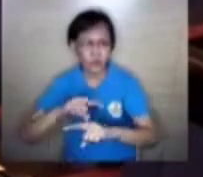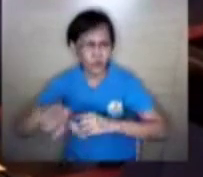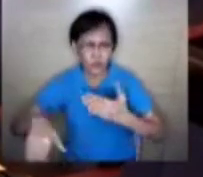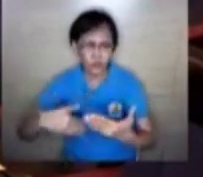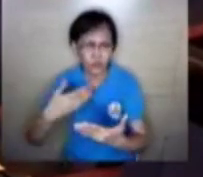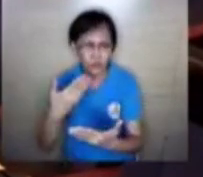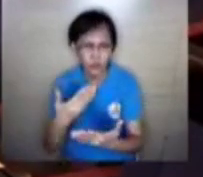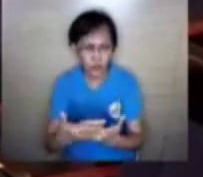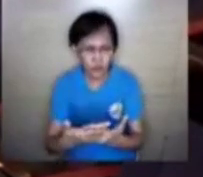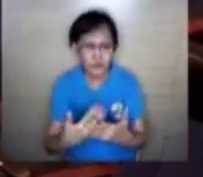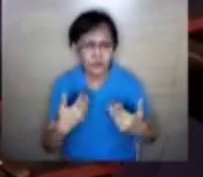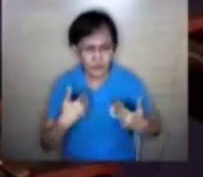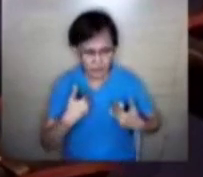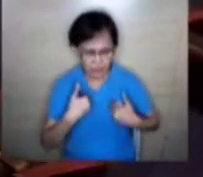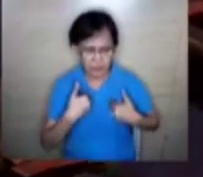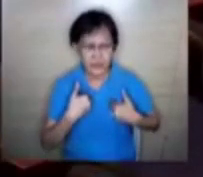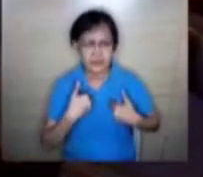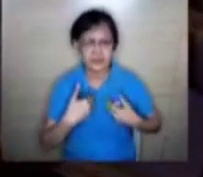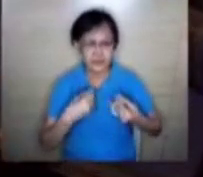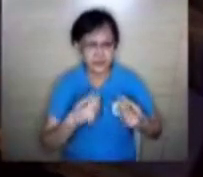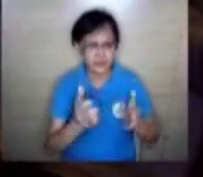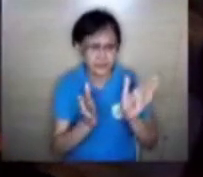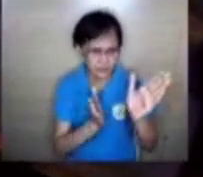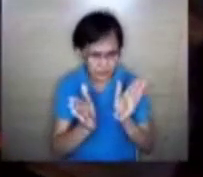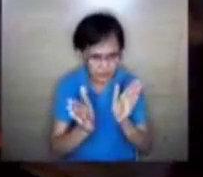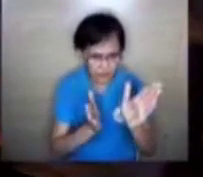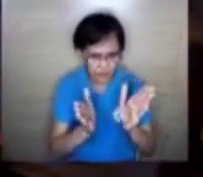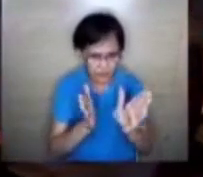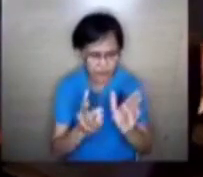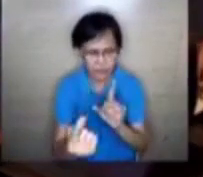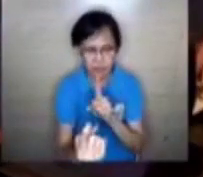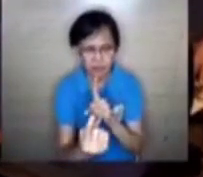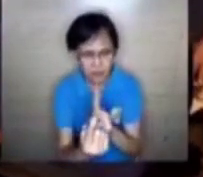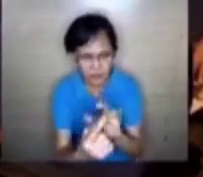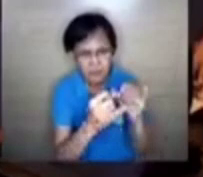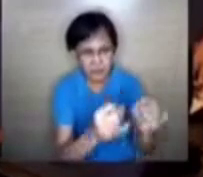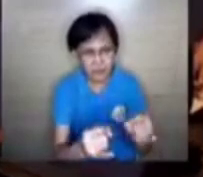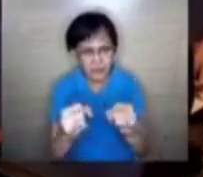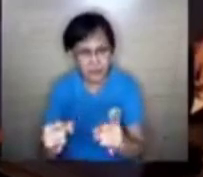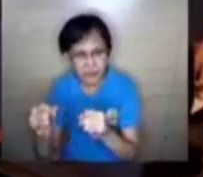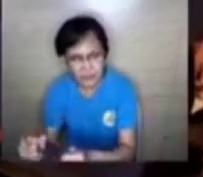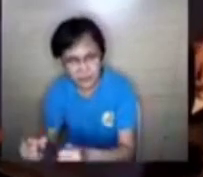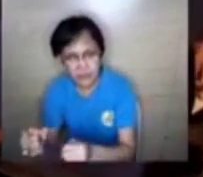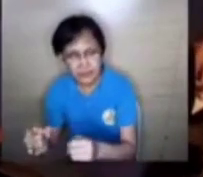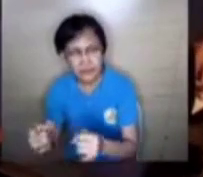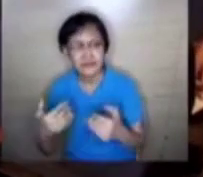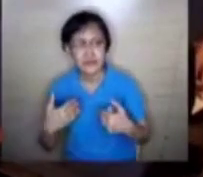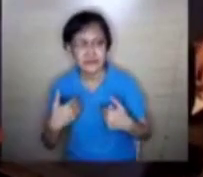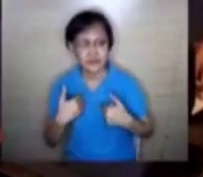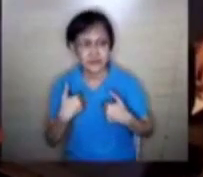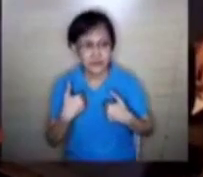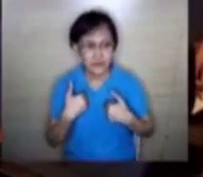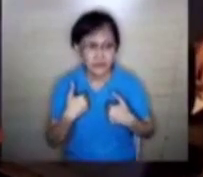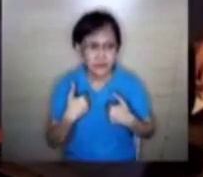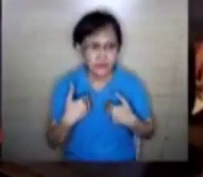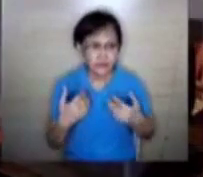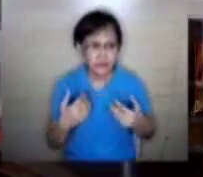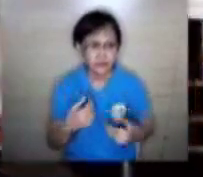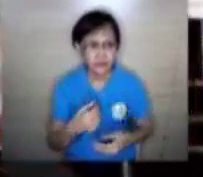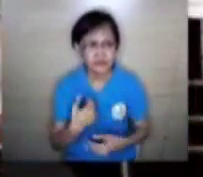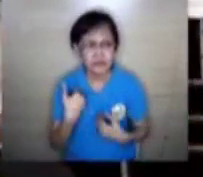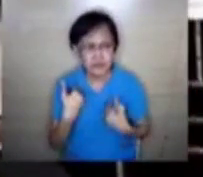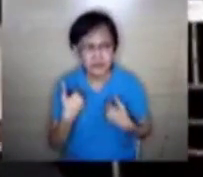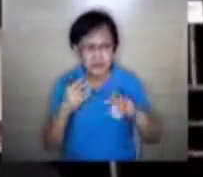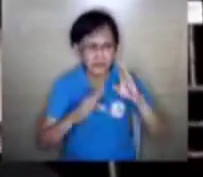Nakadudurog ng puso pag mayroong lumalapit sa atin ng mga individual na nasa crisis, gaya ng mga abandoned elderly, tapos